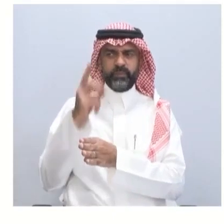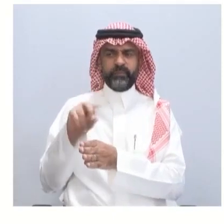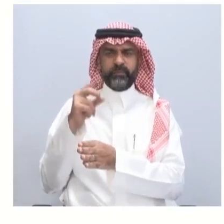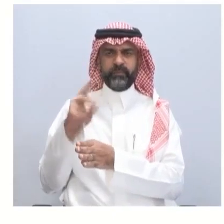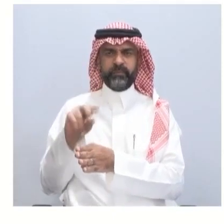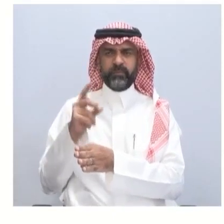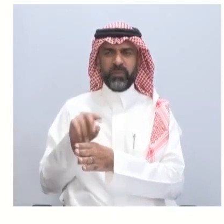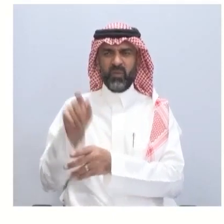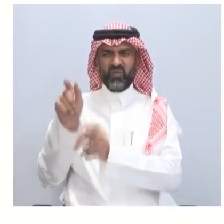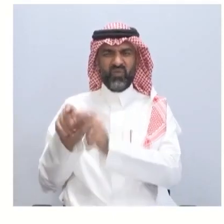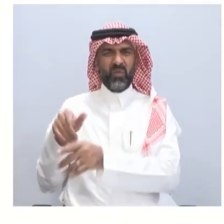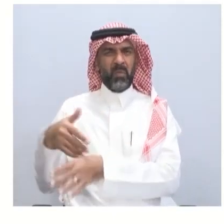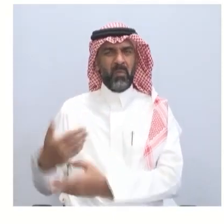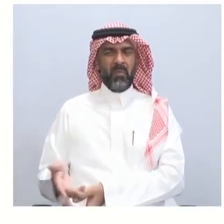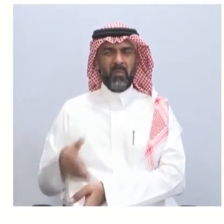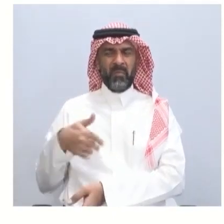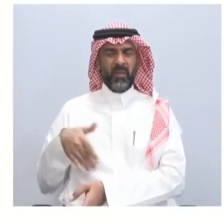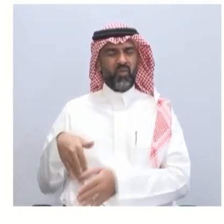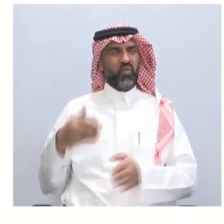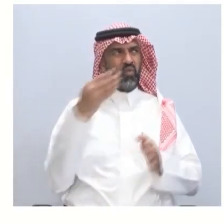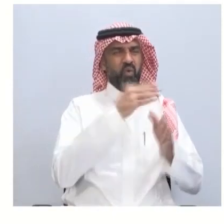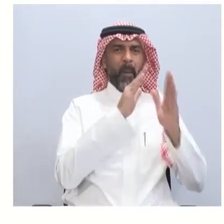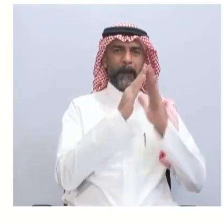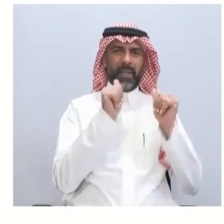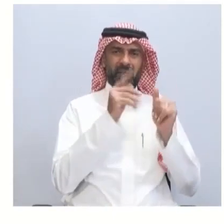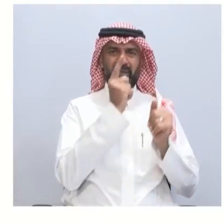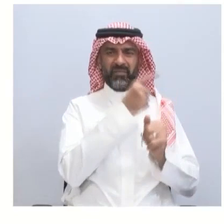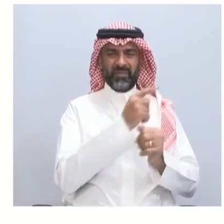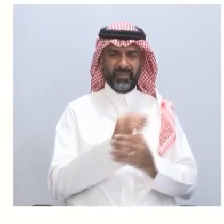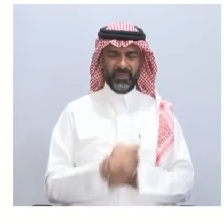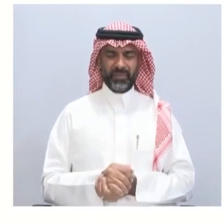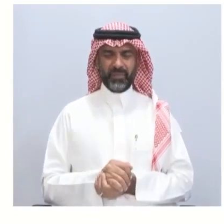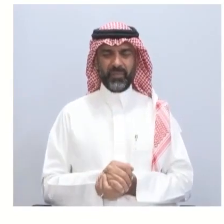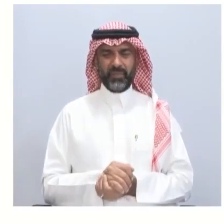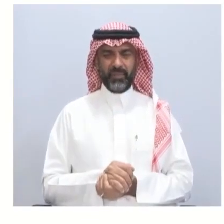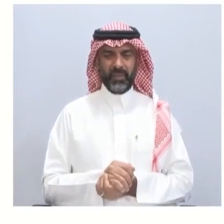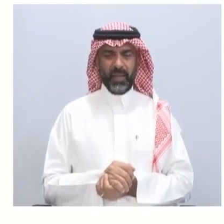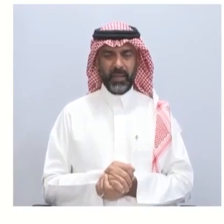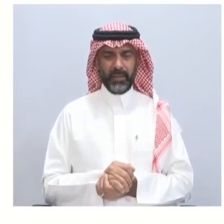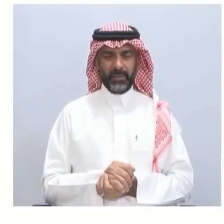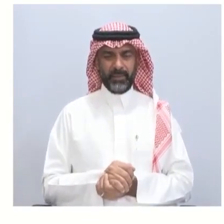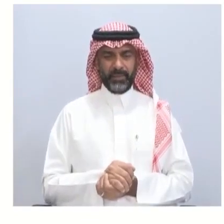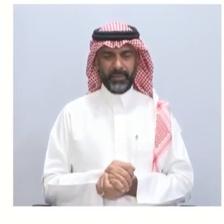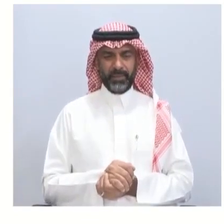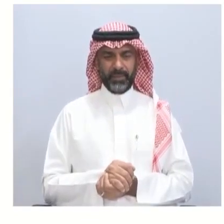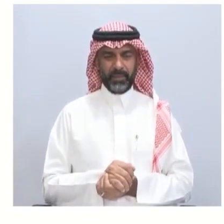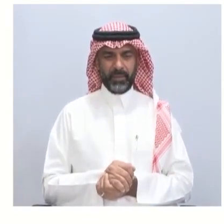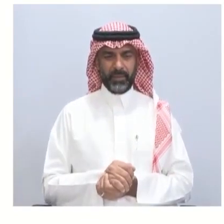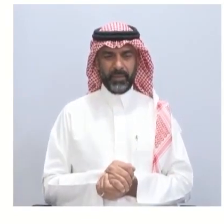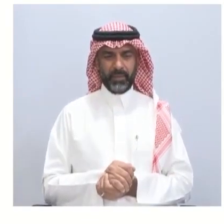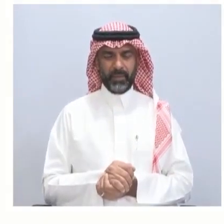الى مصر والمعدن هذ المعدن ابنائي وبنات الطلاب هي الارض الواقعه جنوب مصر كما